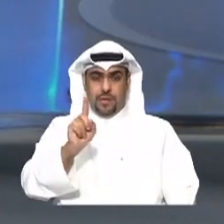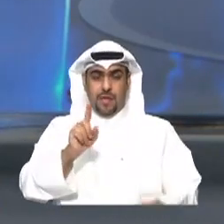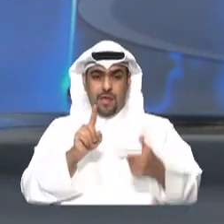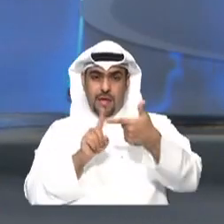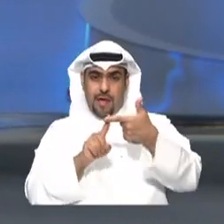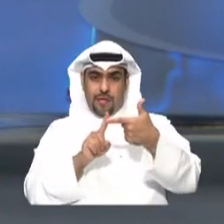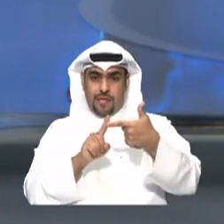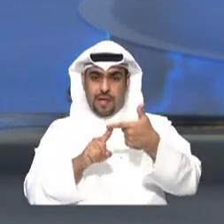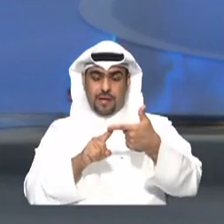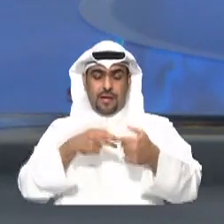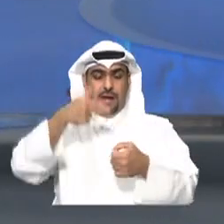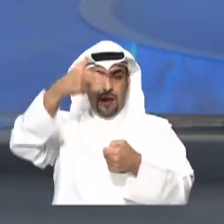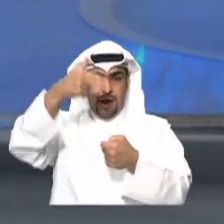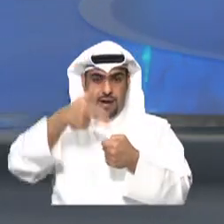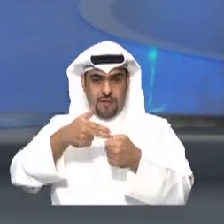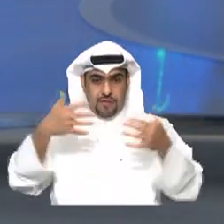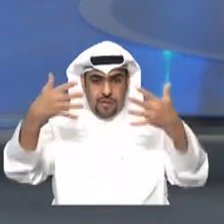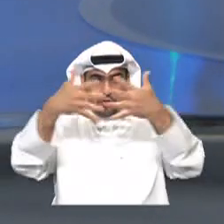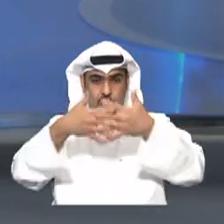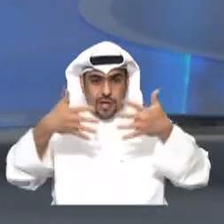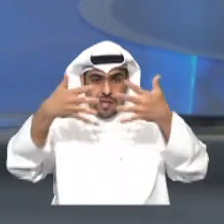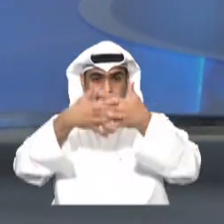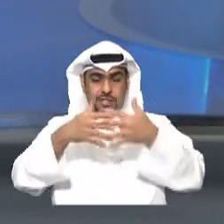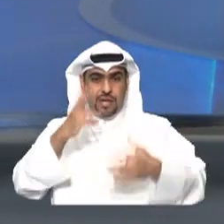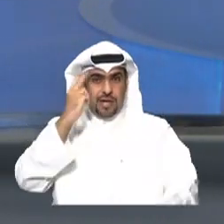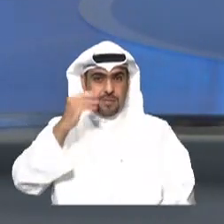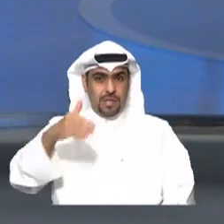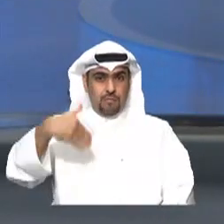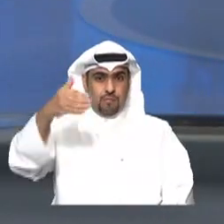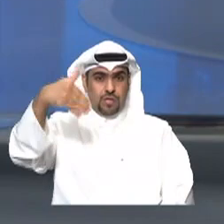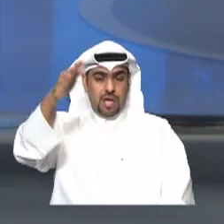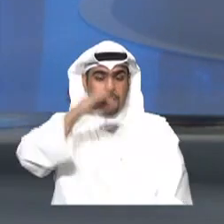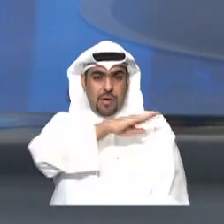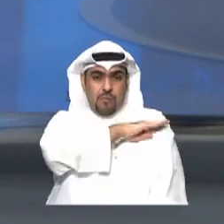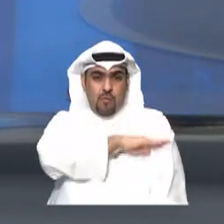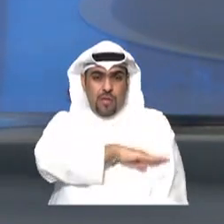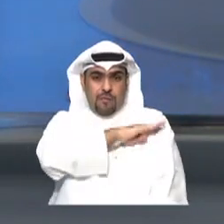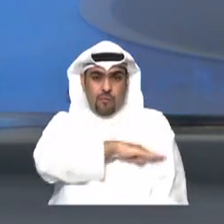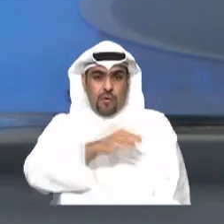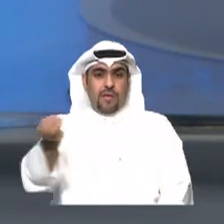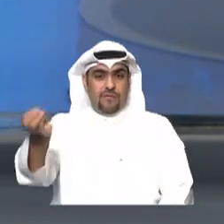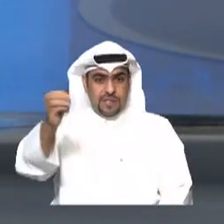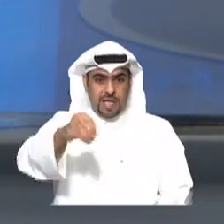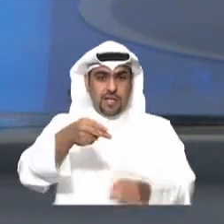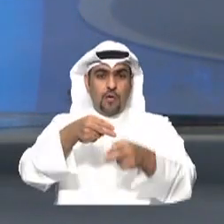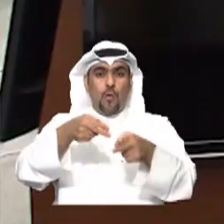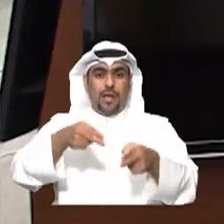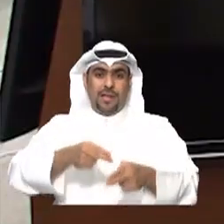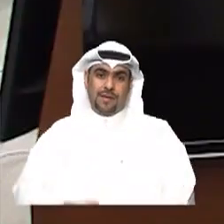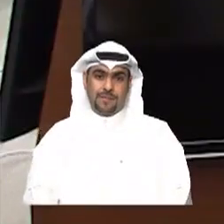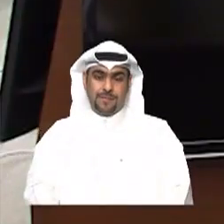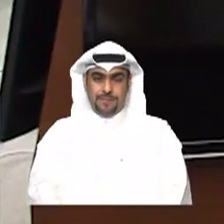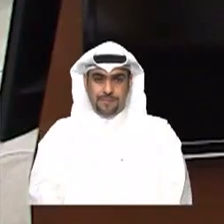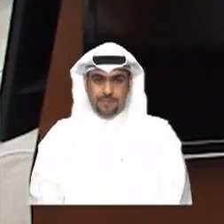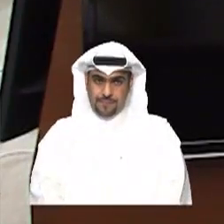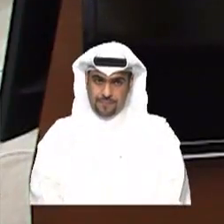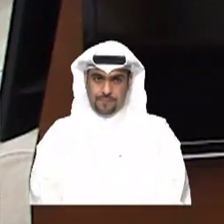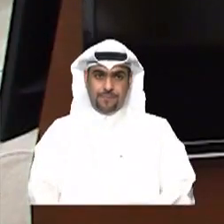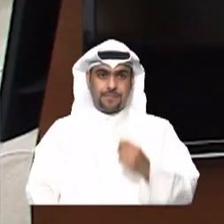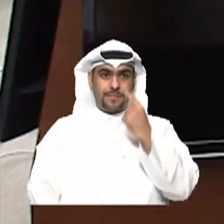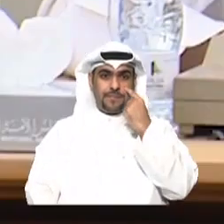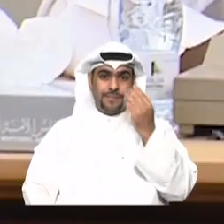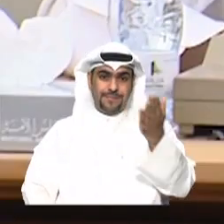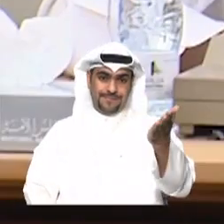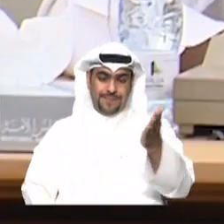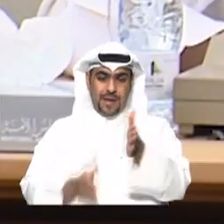الشؤون والصناعات النفطيه وخلقه فرص وظيفيه وزياده الموارد الماليه للدوله عدد من اللجان